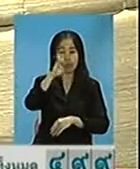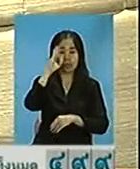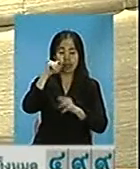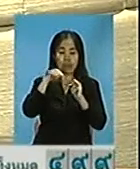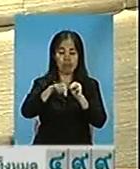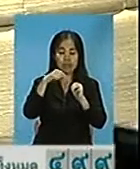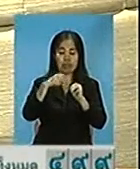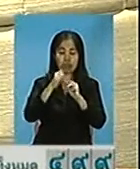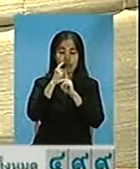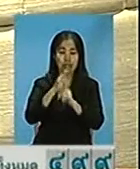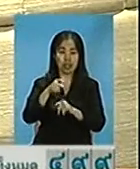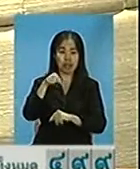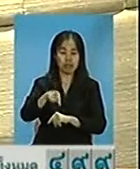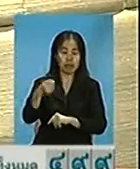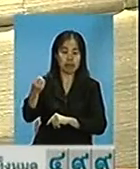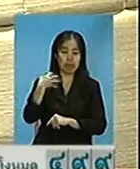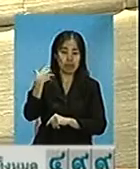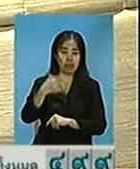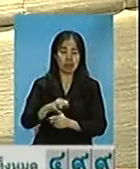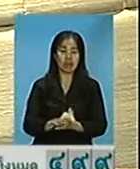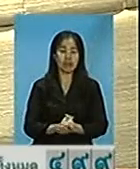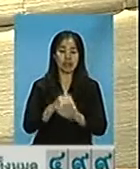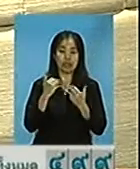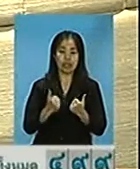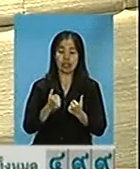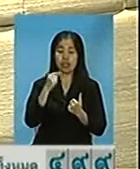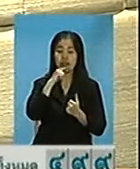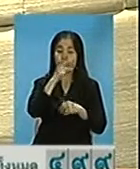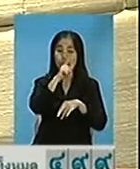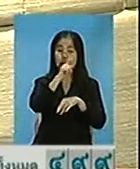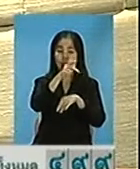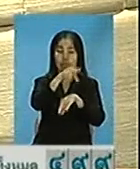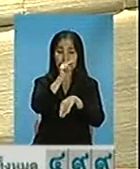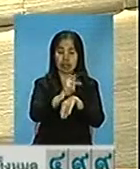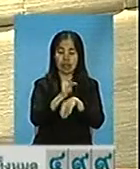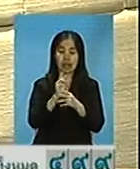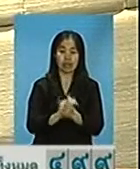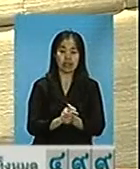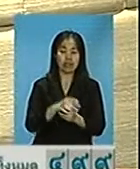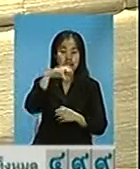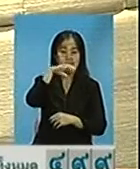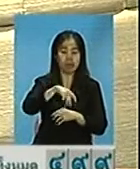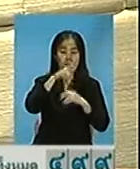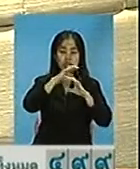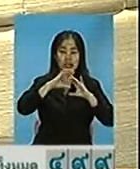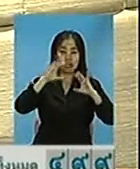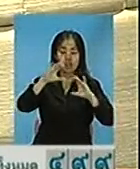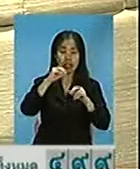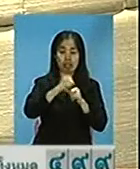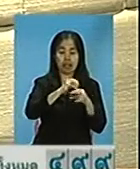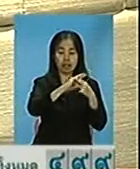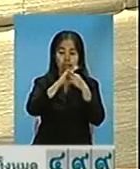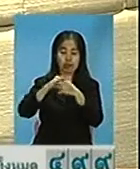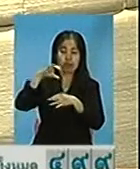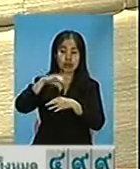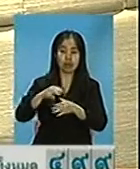สสสมบูรณ์อุทัยเวียนกุลได้กล่าวไปแล้วและท่านประธานครับถามท่านประธานว่าหน่วยราชการที่ไปตั้งบริษัท